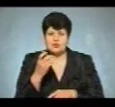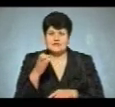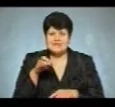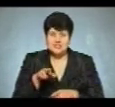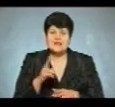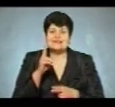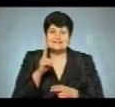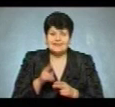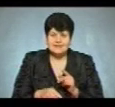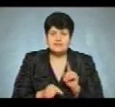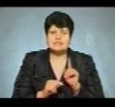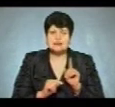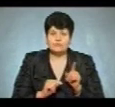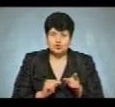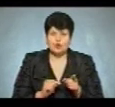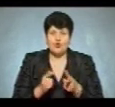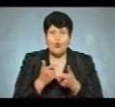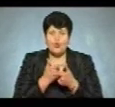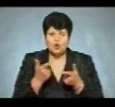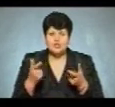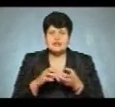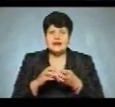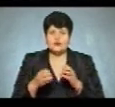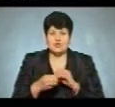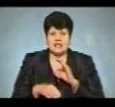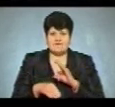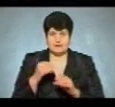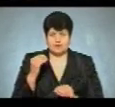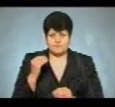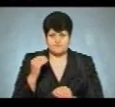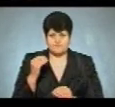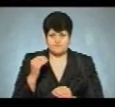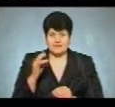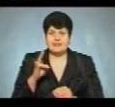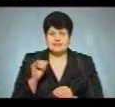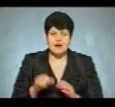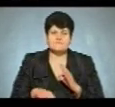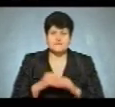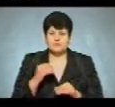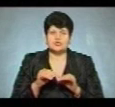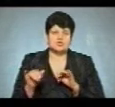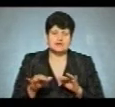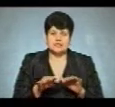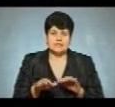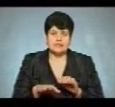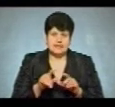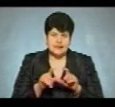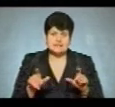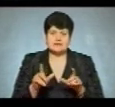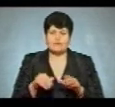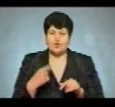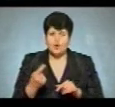воно оголошенням результатів виборів. На виборчих дільницях області працюватимуть